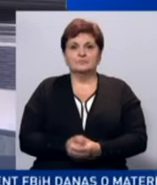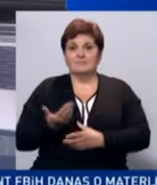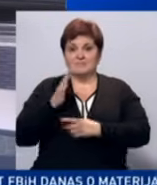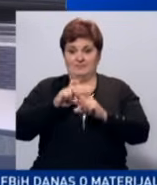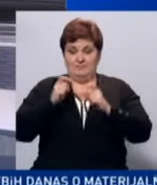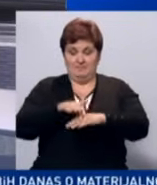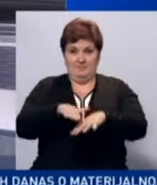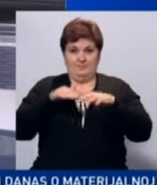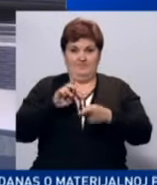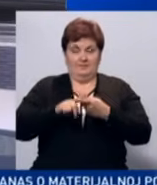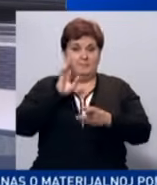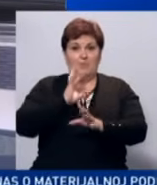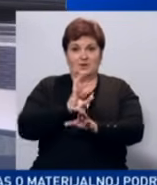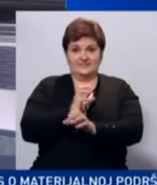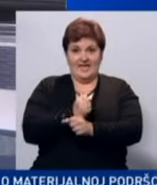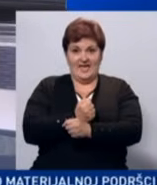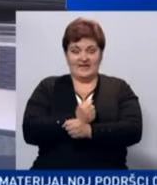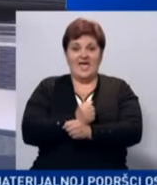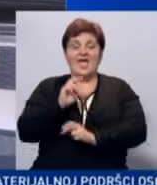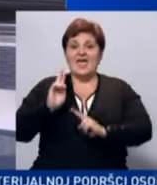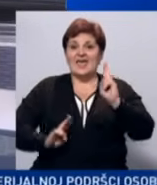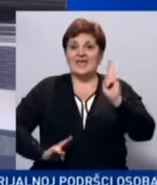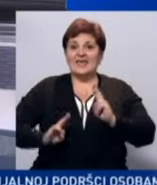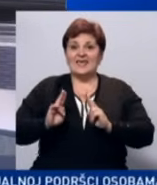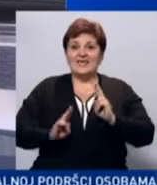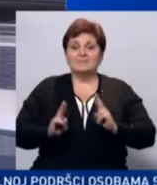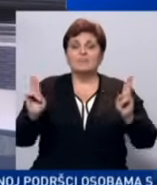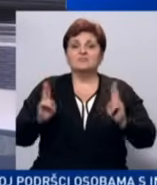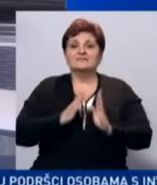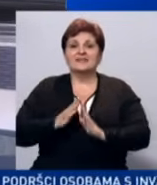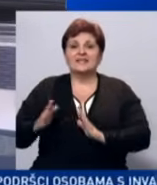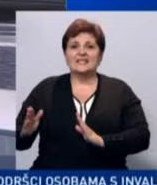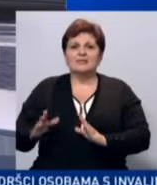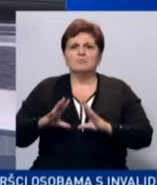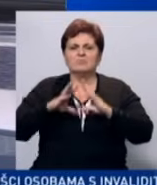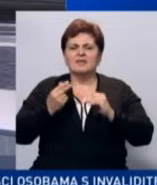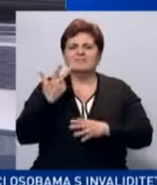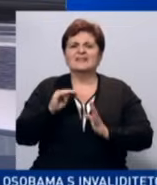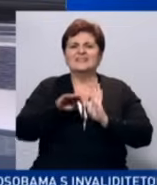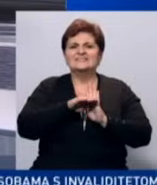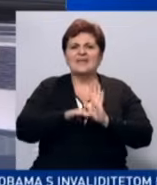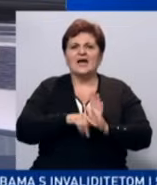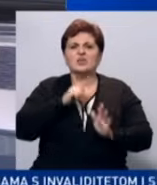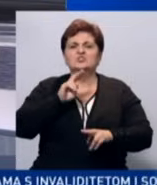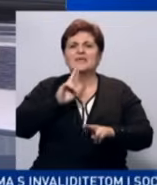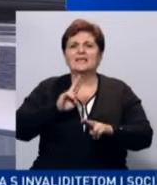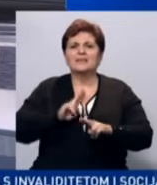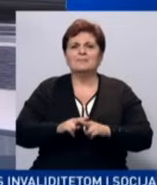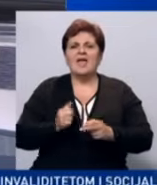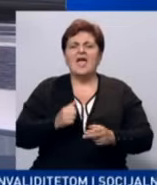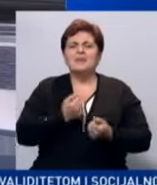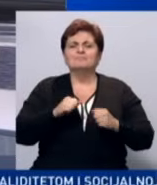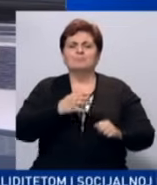Zastupnički dom Parlamenta Federacije Bosne i Hercegovine razmatrao je po skraćenom postupku set od 3 zakona koja se tiču prava